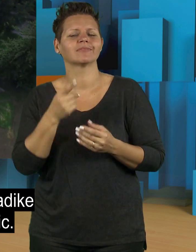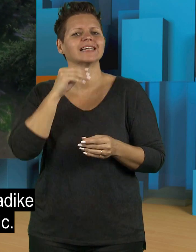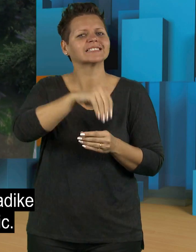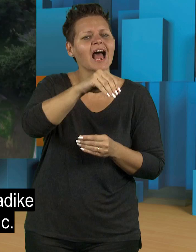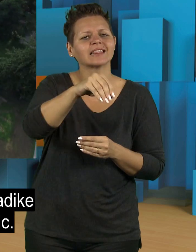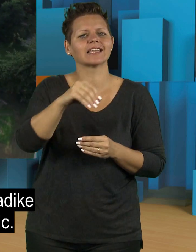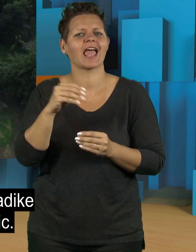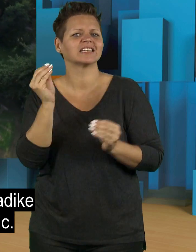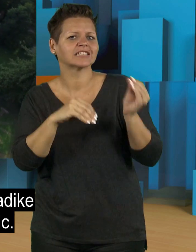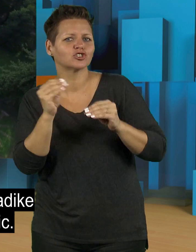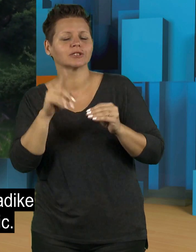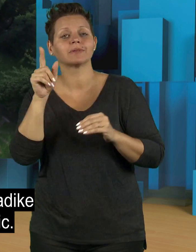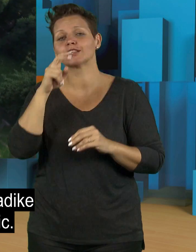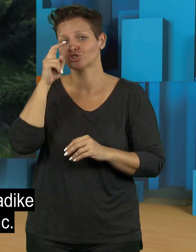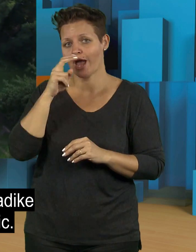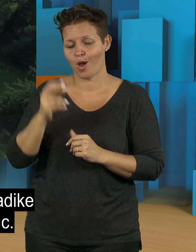in dišavnic.